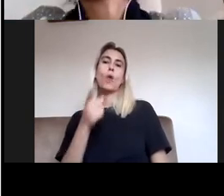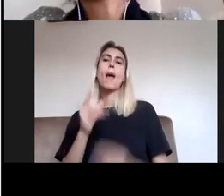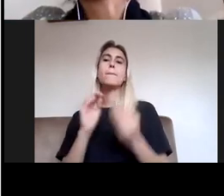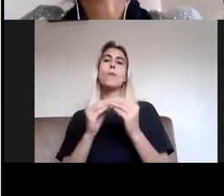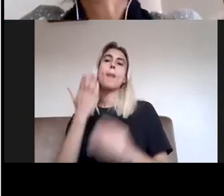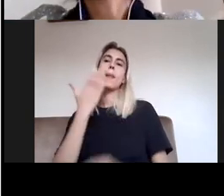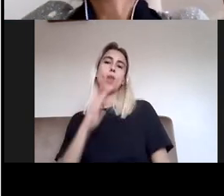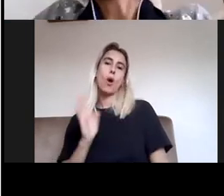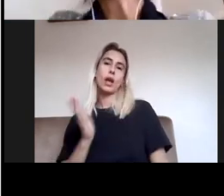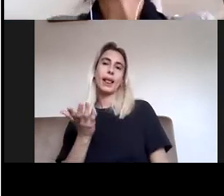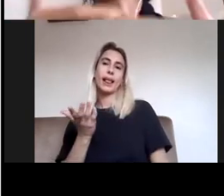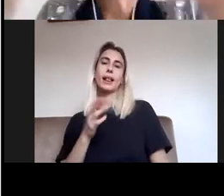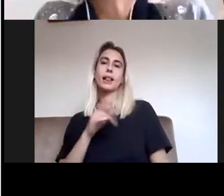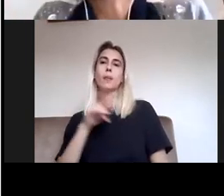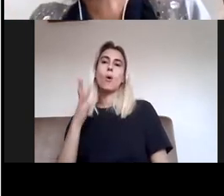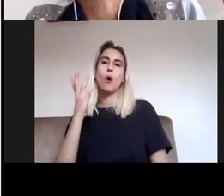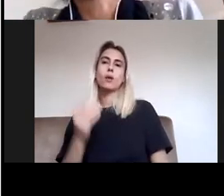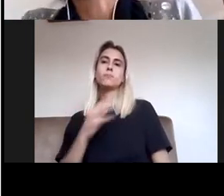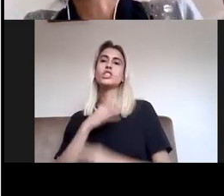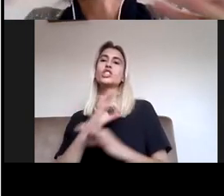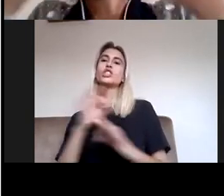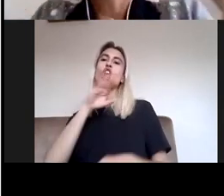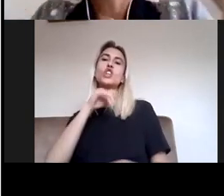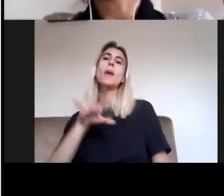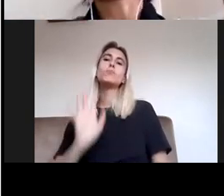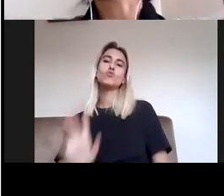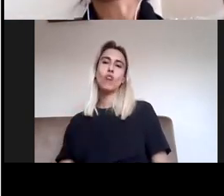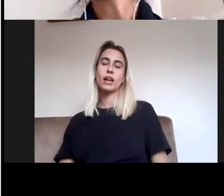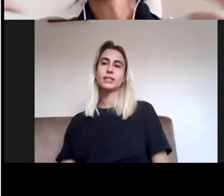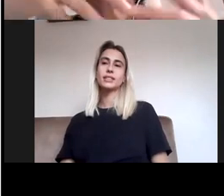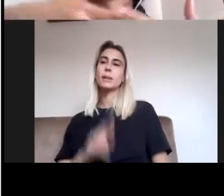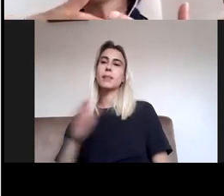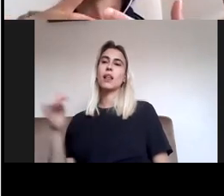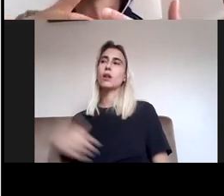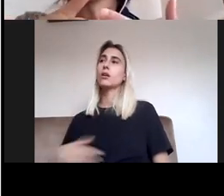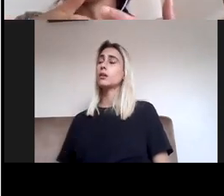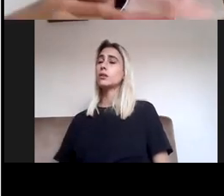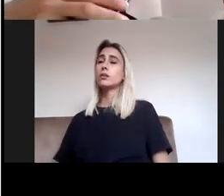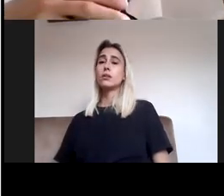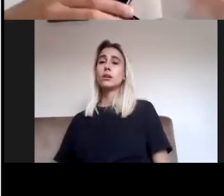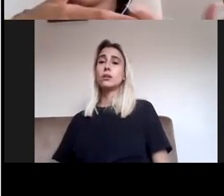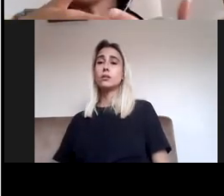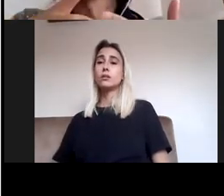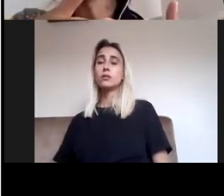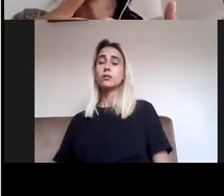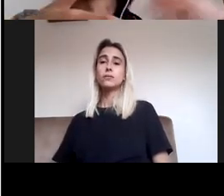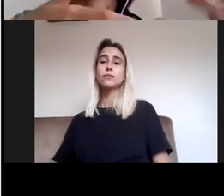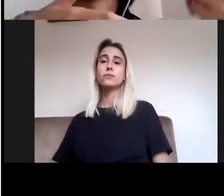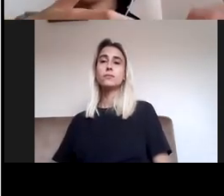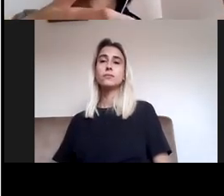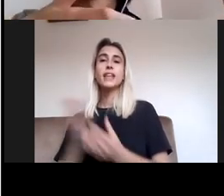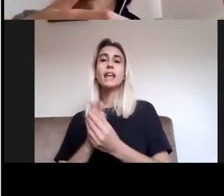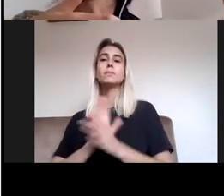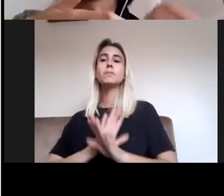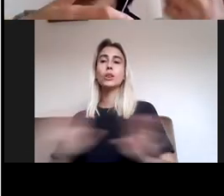ki. Yani zaten biz hiç yaşlanmayacağız. Yani böyle bir şeyle geliyorlar. Sonrasında dersler bitiyor